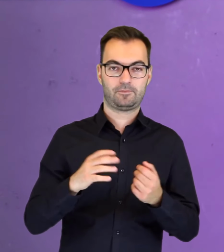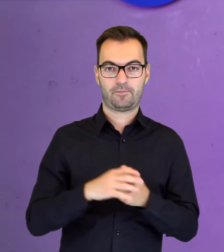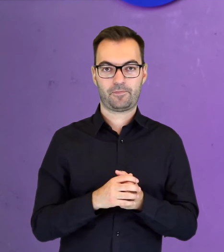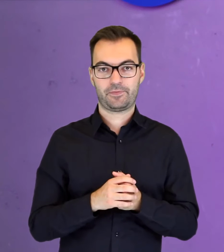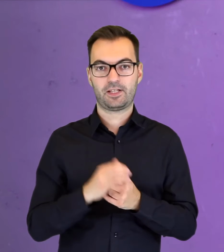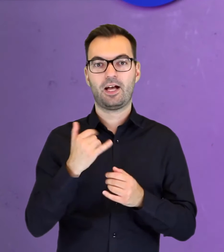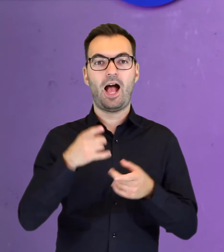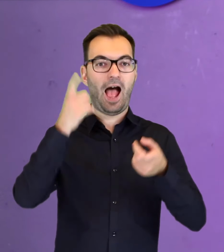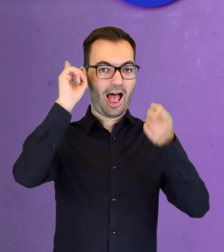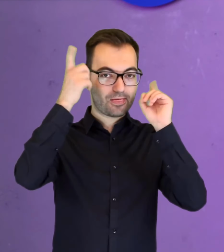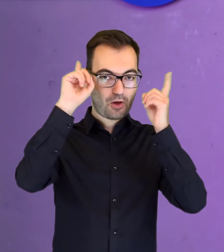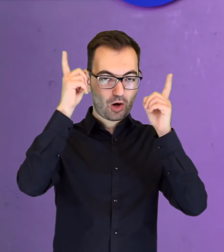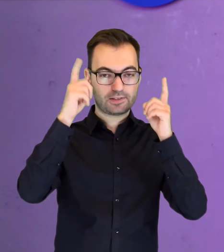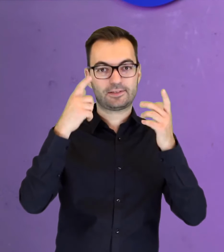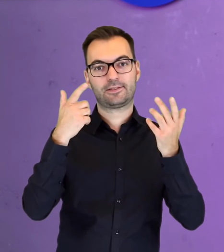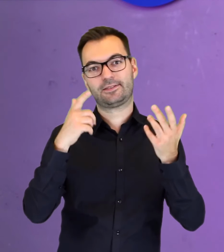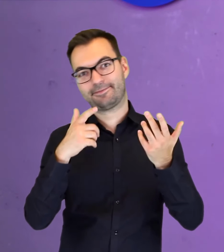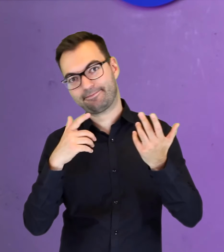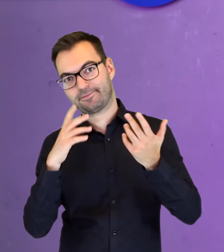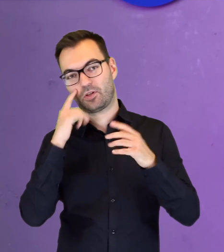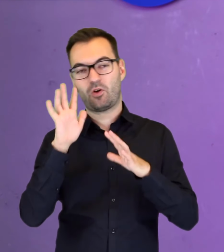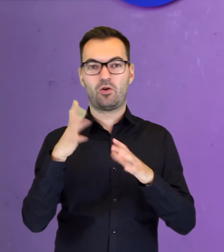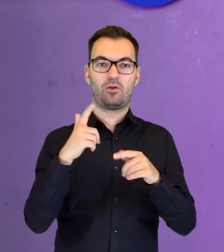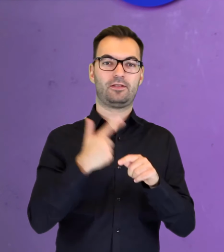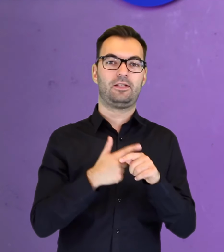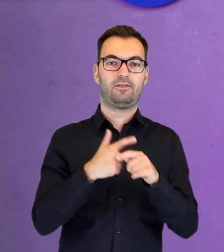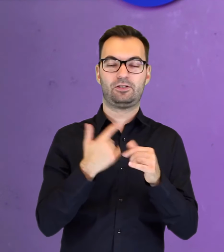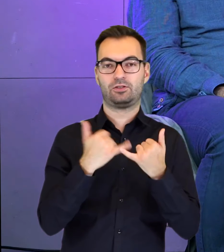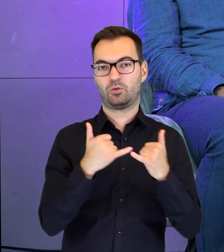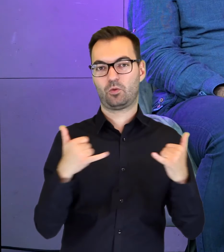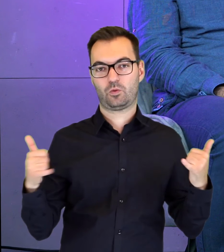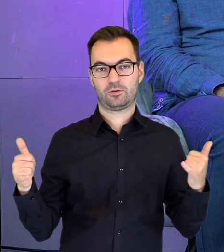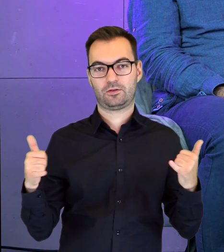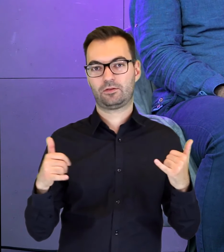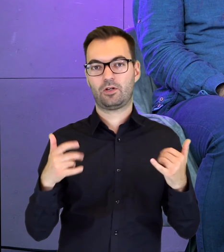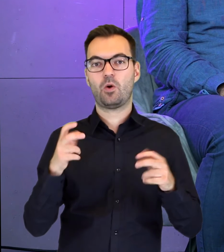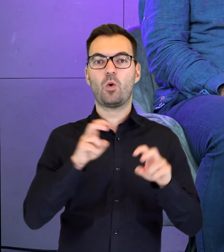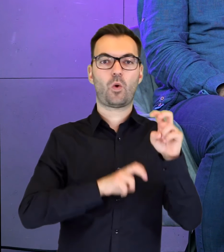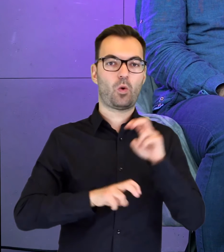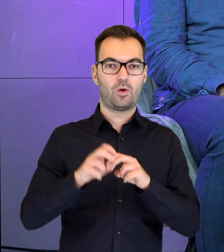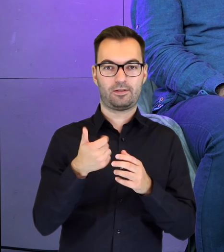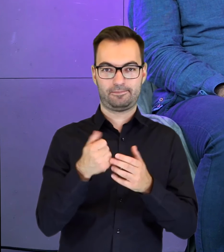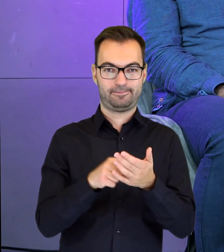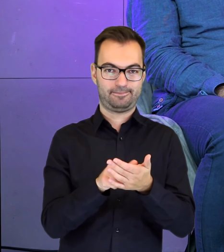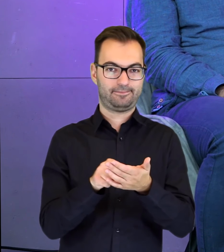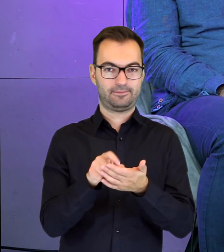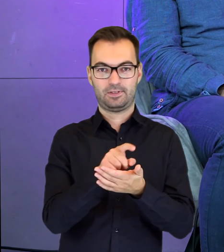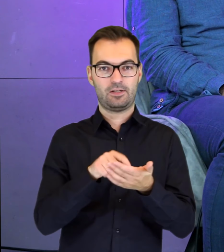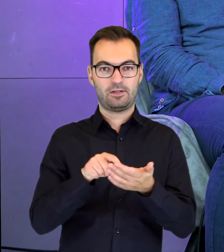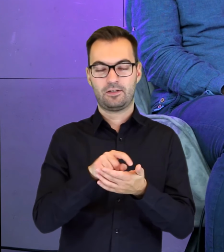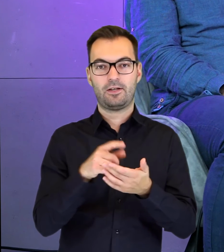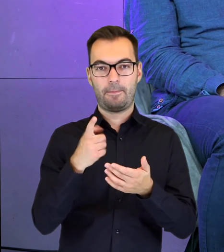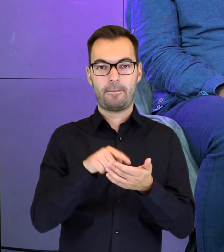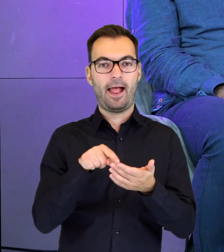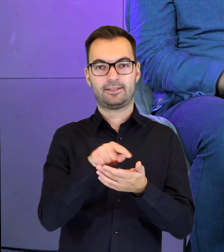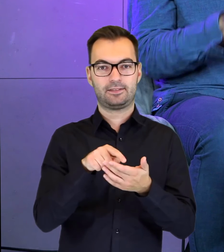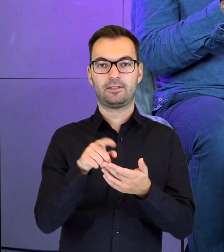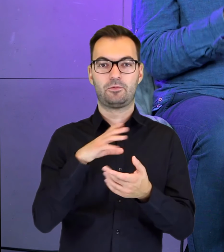konkurencji Ktoś musi mi pokazać jak z tego urządzenia korzystać bo na Androidzie jest około